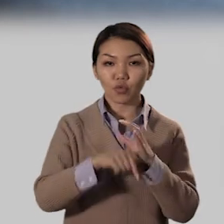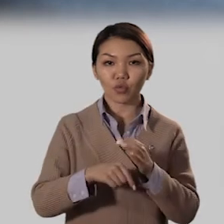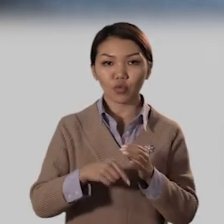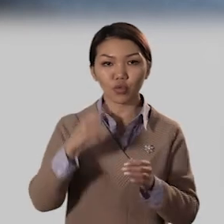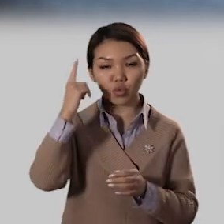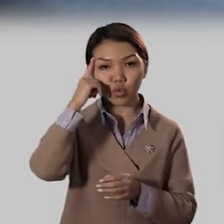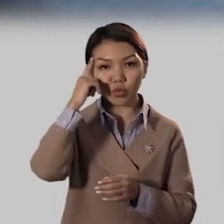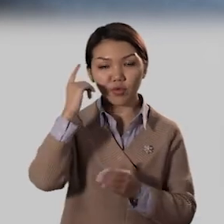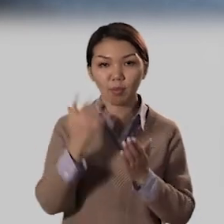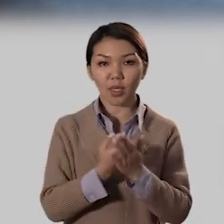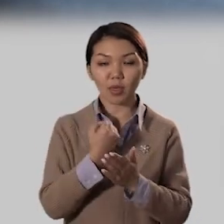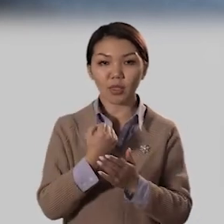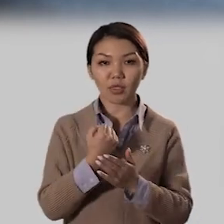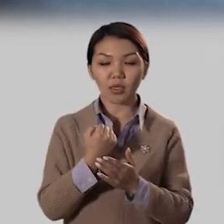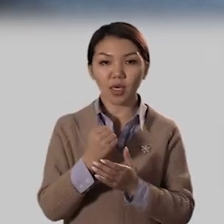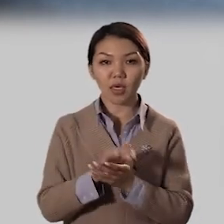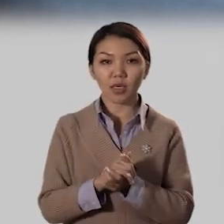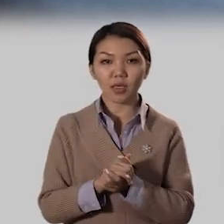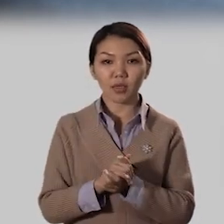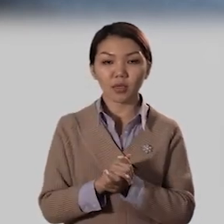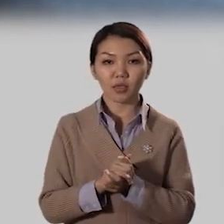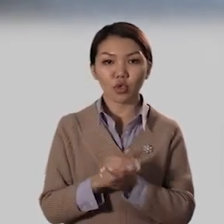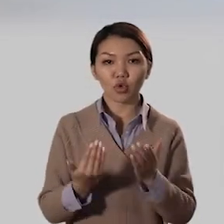приобретенные знания в жизни